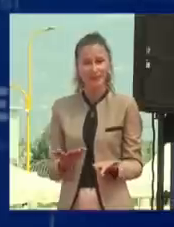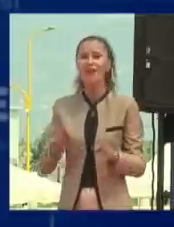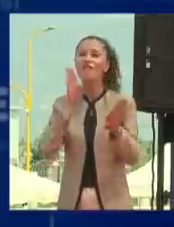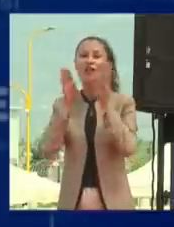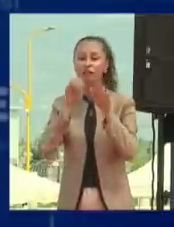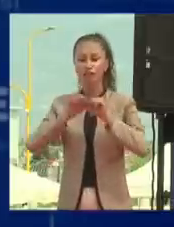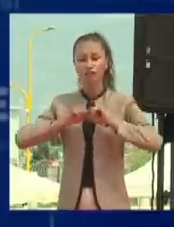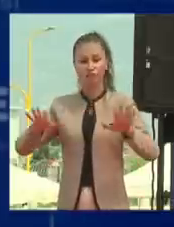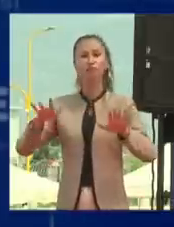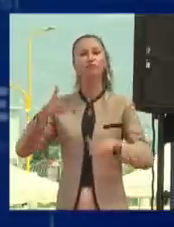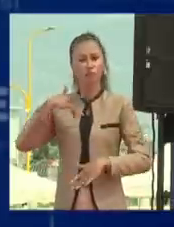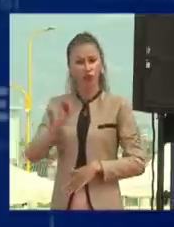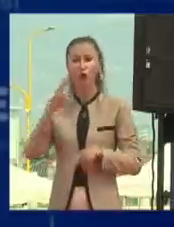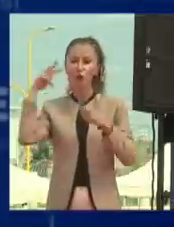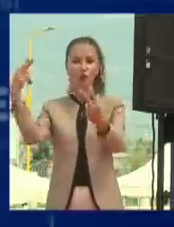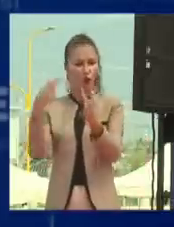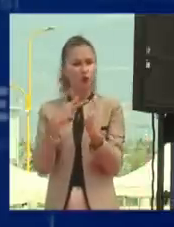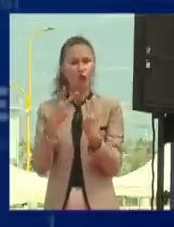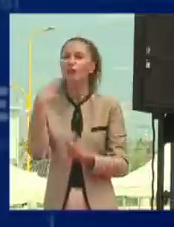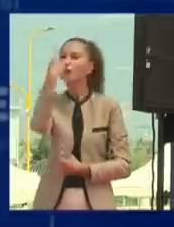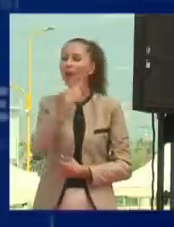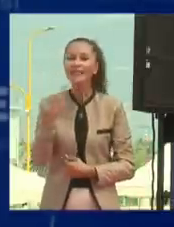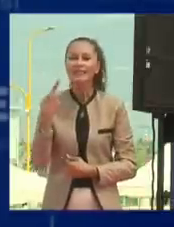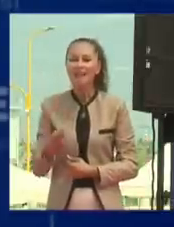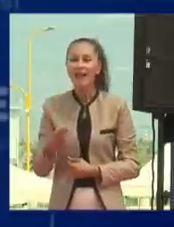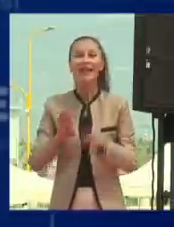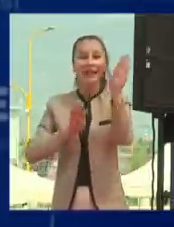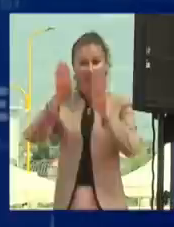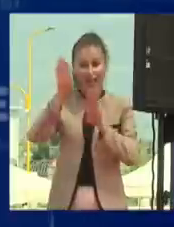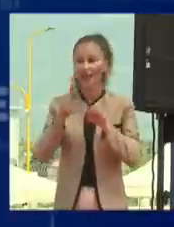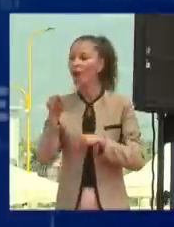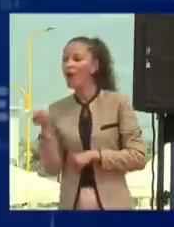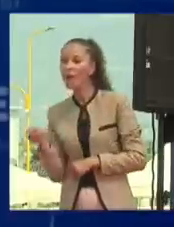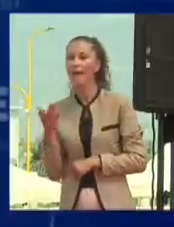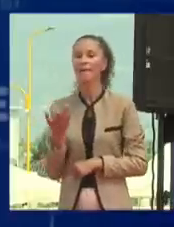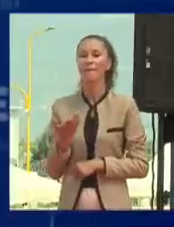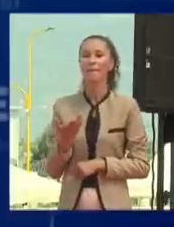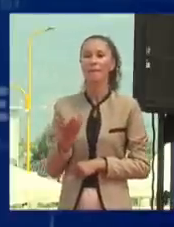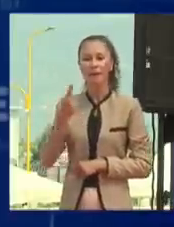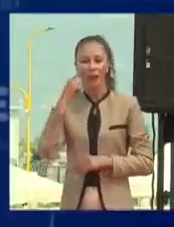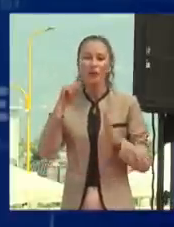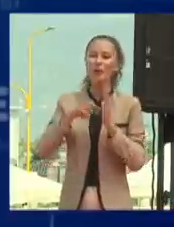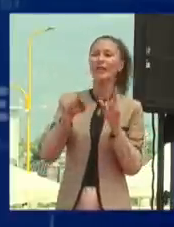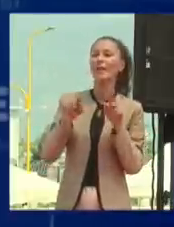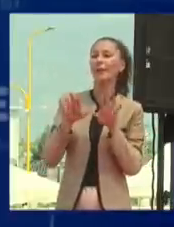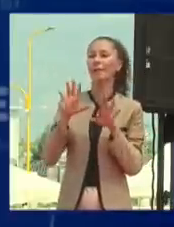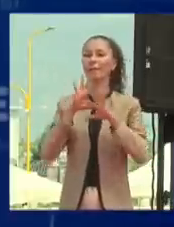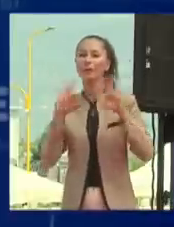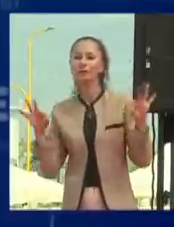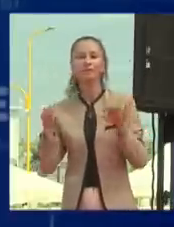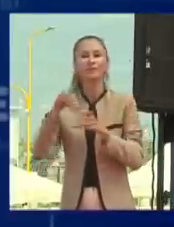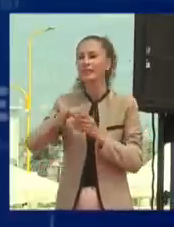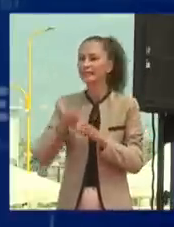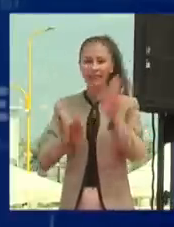Facebook'tan yayınlayacaksınız. Herkes görecek. Dolayısıyla ihalede öyle göstermelik ihaleler, üç kişi